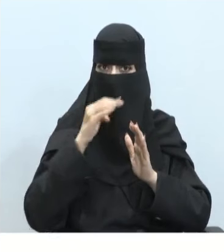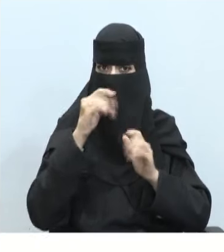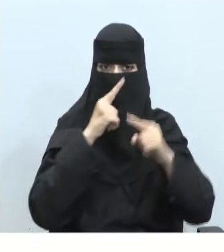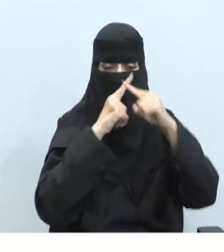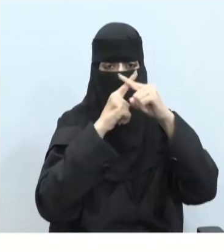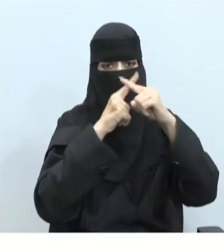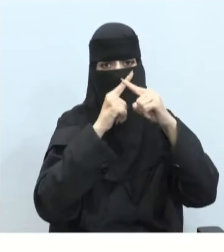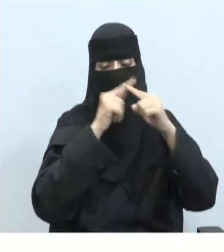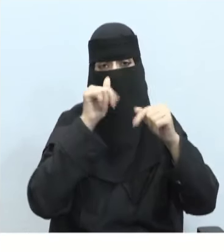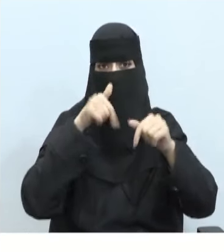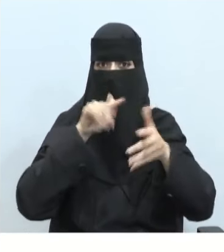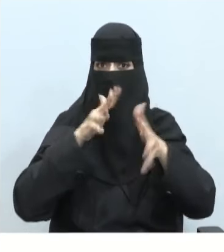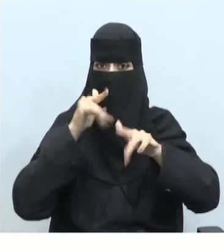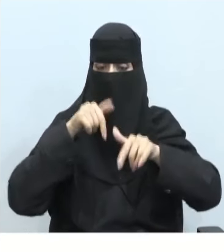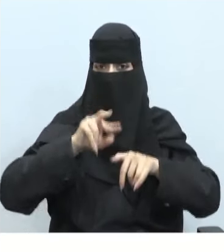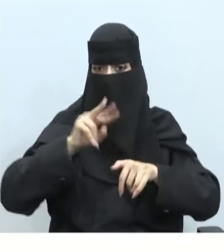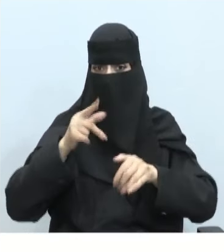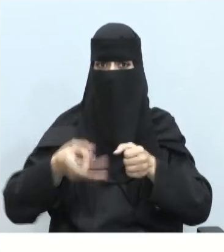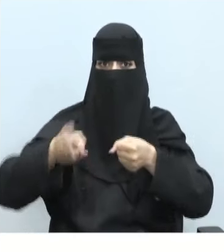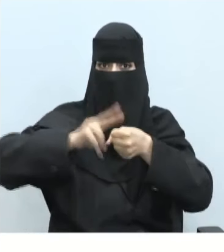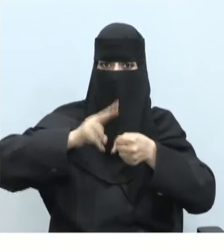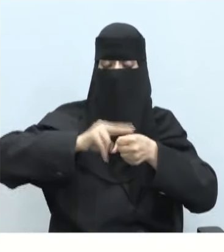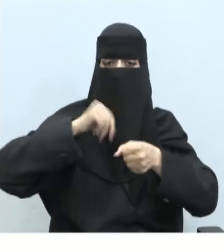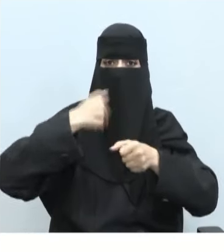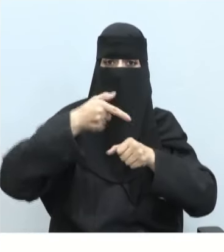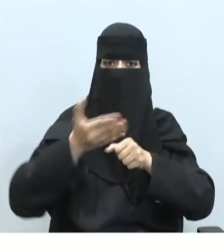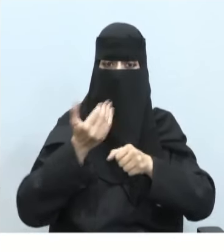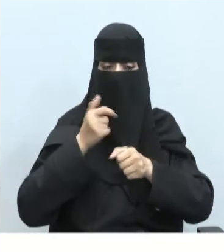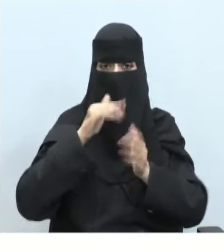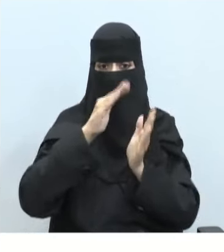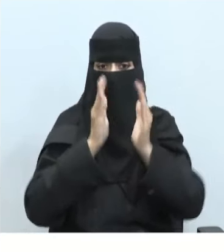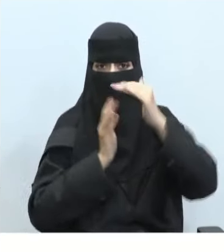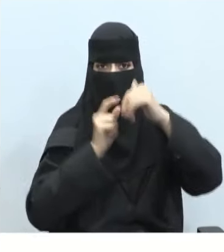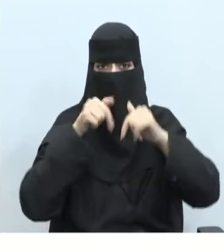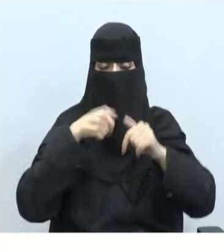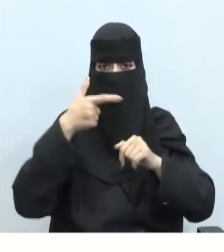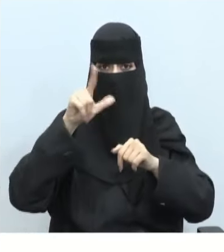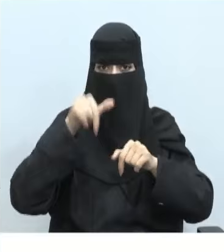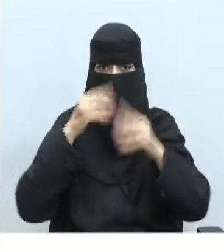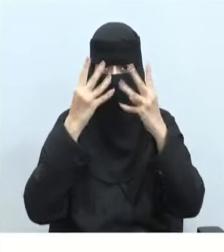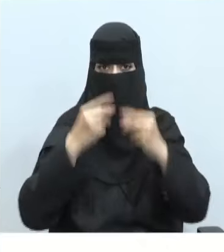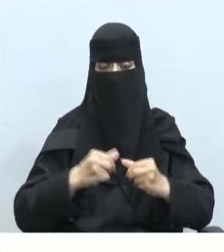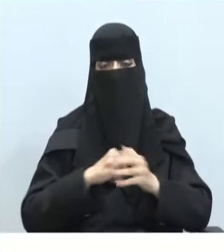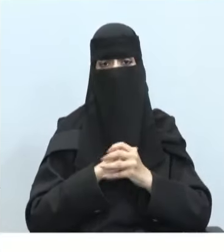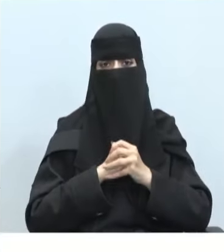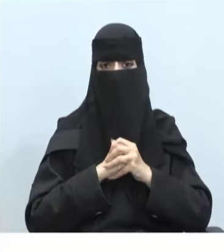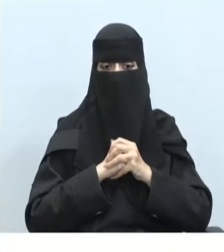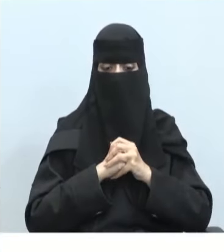العباره خاطئه ويمكنك الضغط عده مرات حتى تحصل على الاتجاه الصحيح او